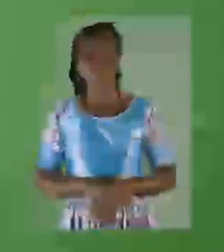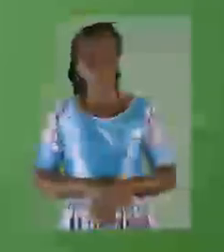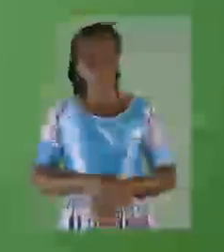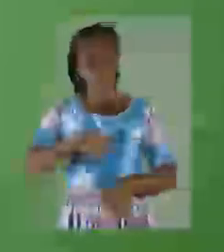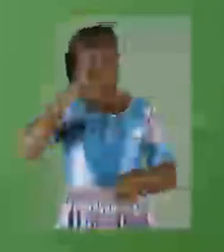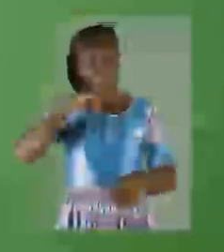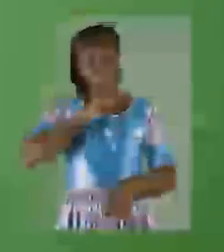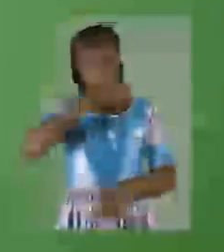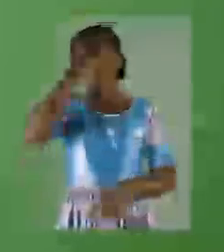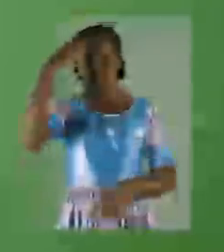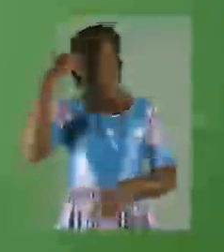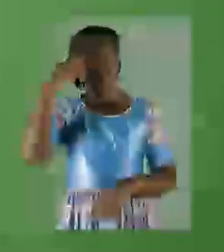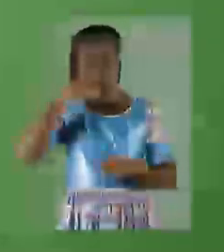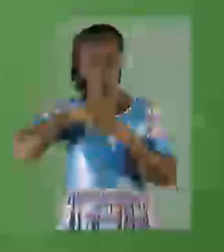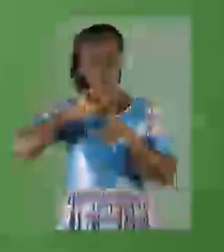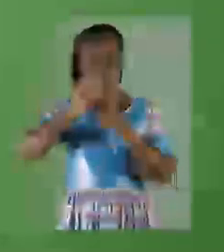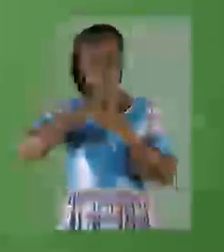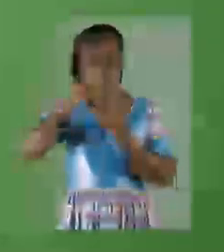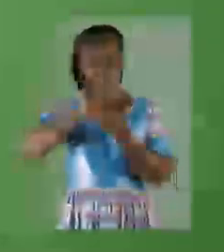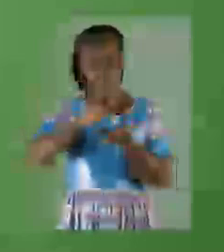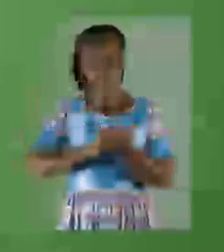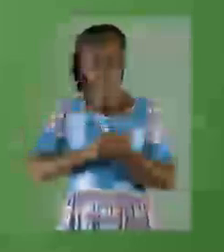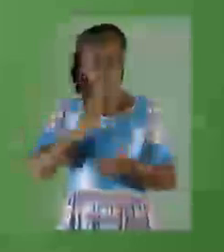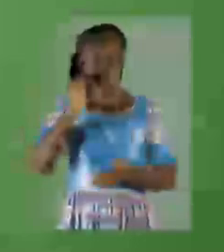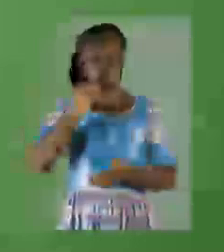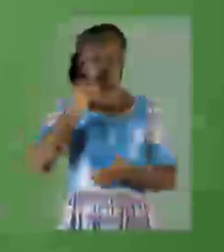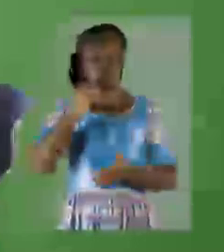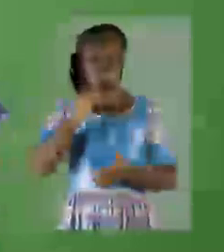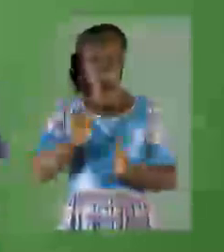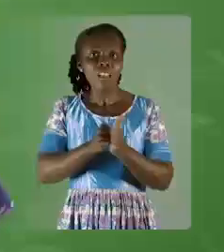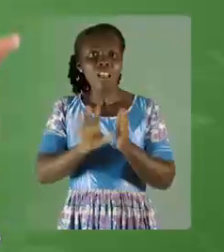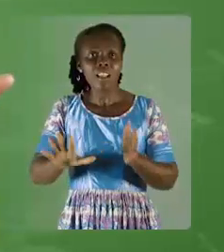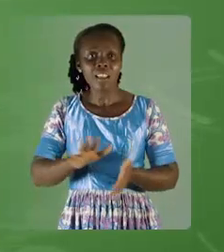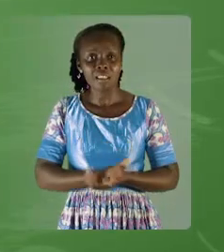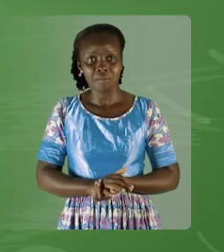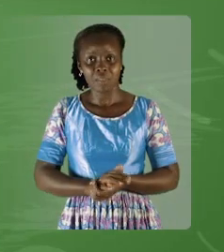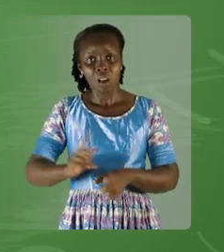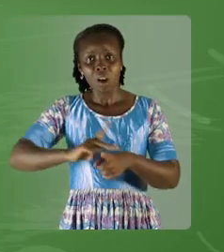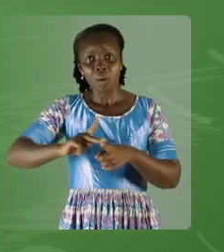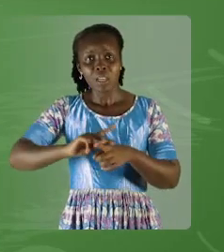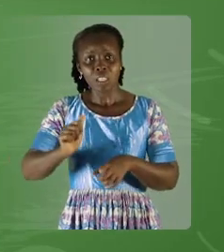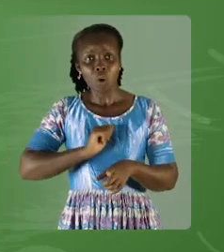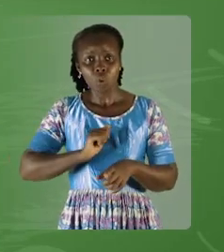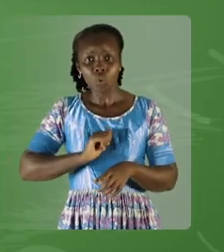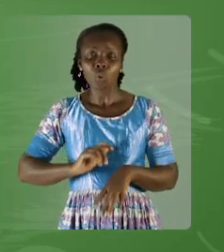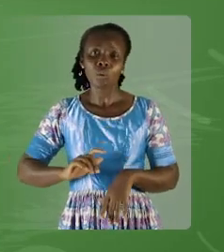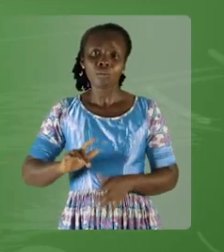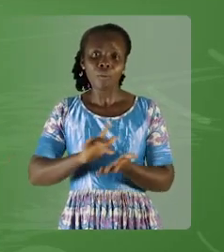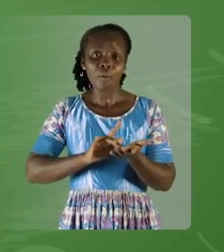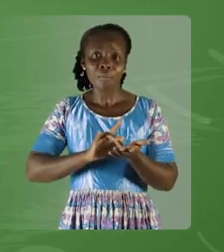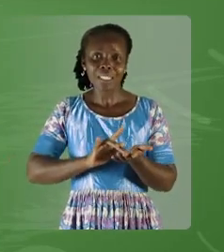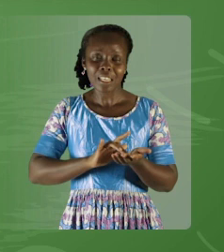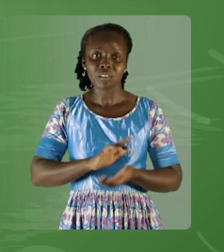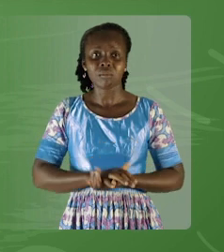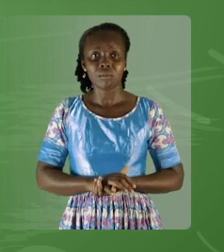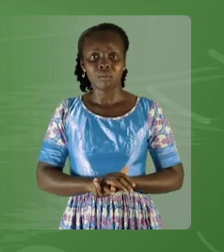Quand dans notre situation, la jeune fille a pratiqué l'automédication, sa maladie